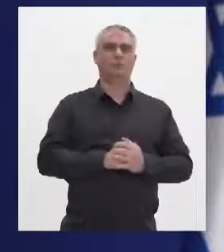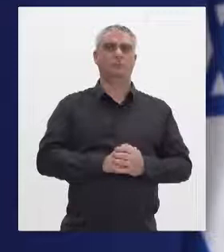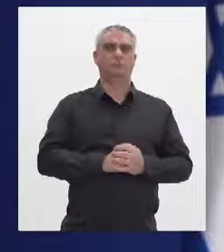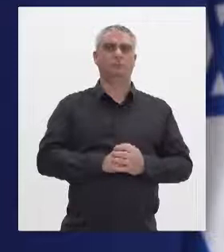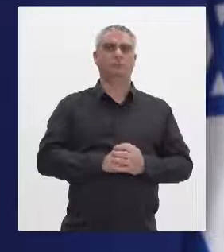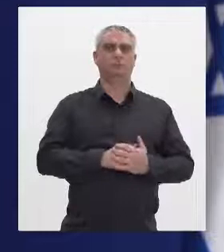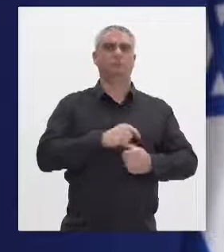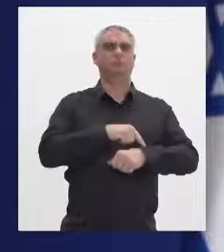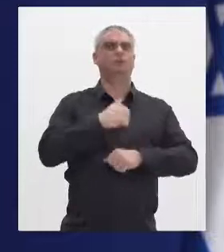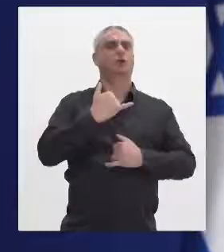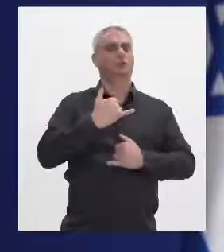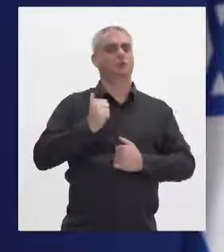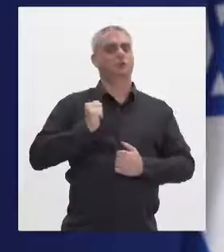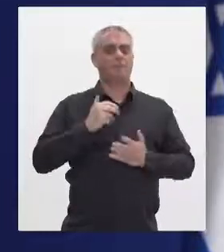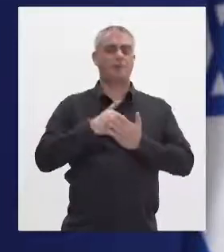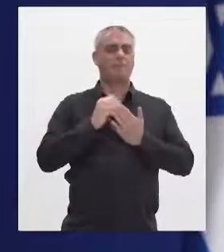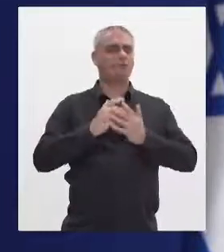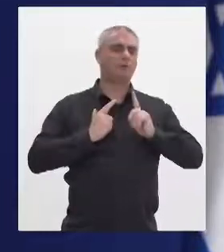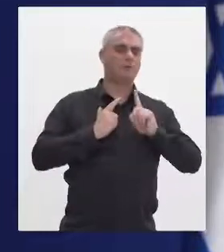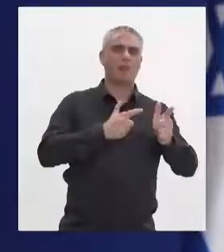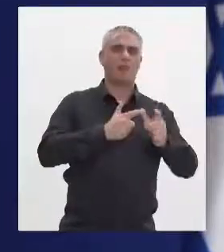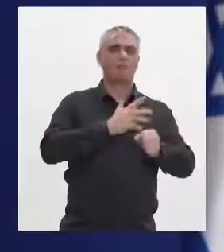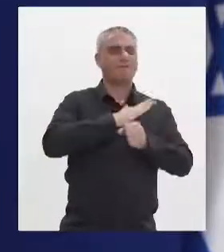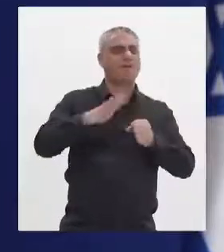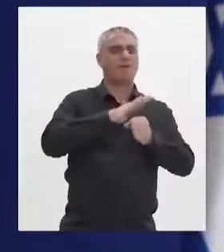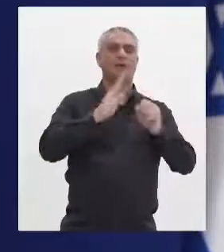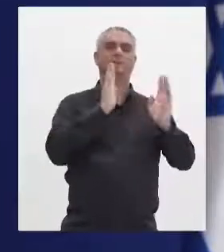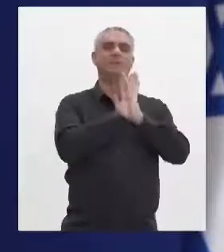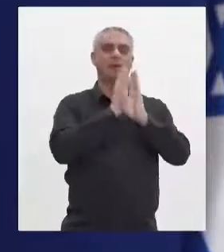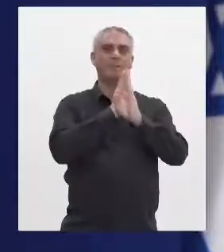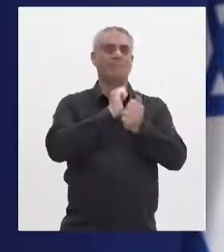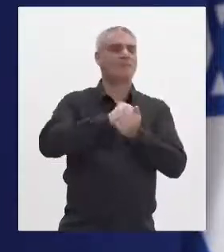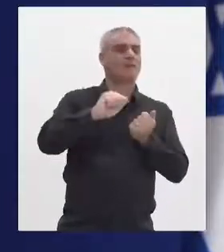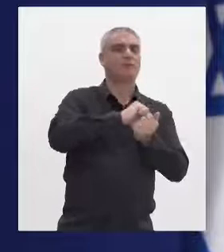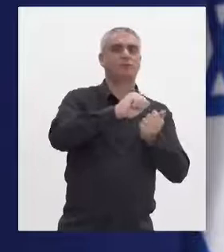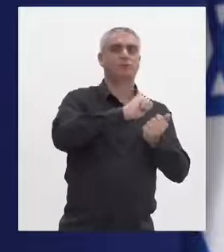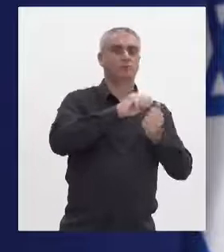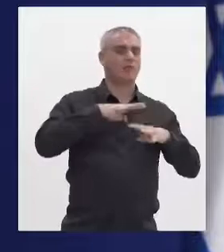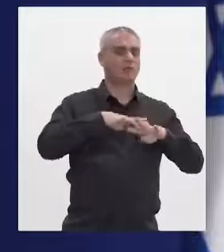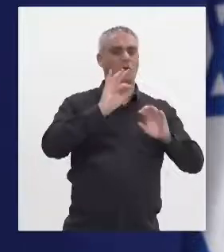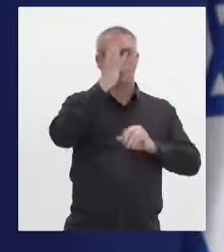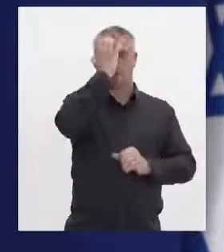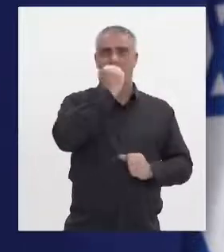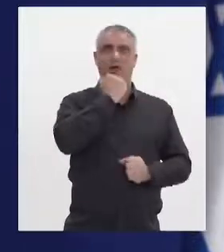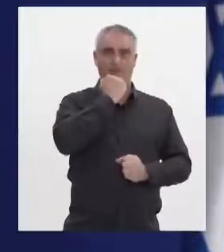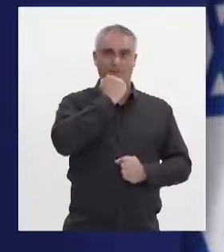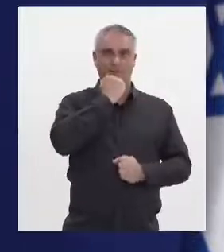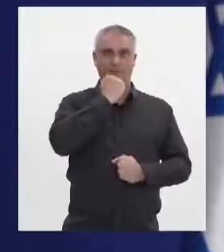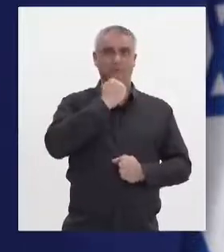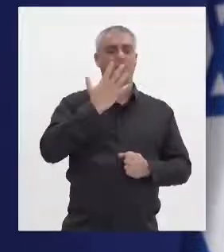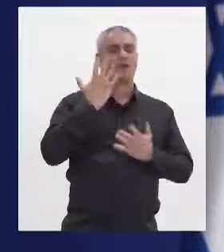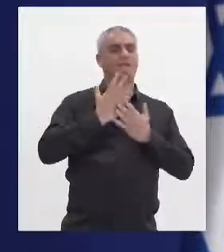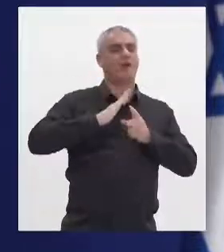ע זו כוחות צהל ממשיכים להילחם הורגים עוד מחבלים ומשמידים עוד תשתיות טרור של חמאס חמישה